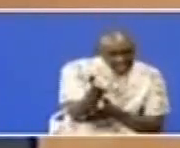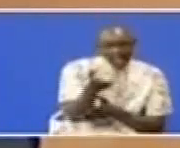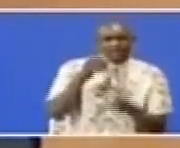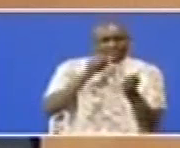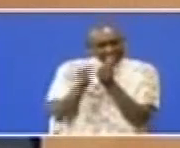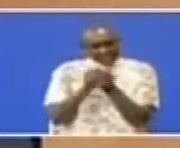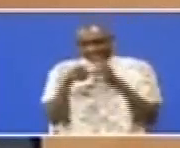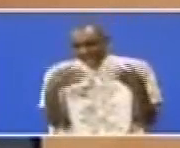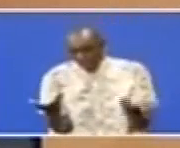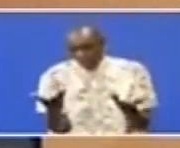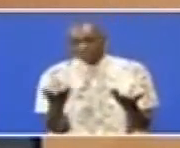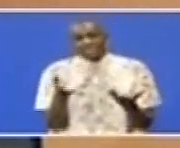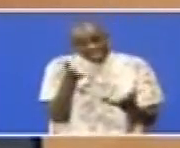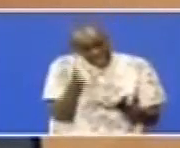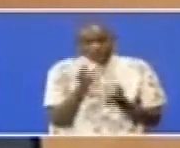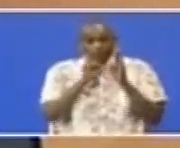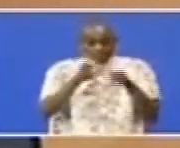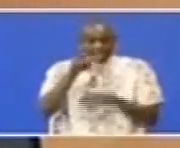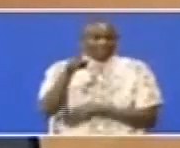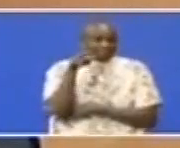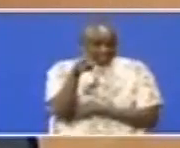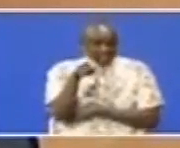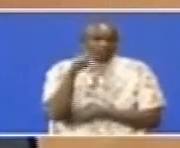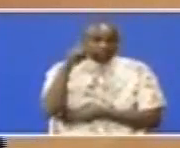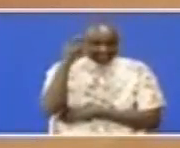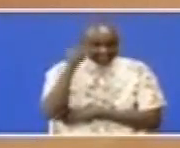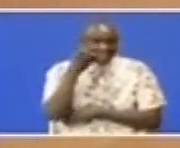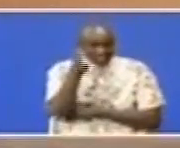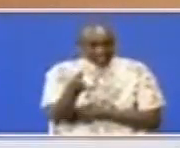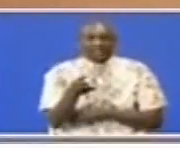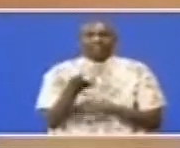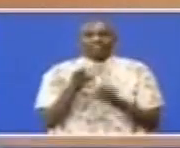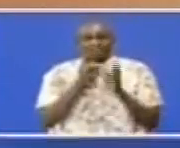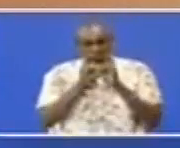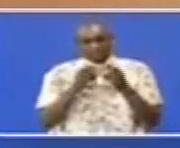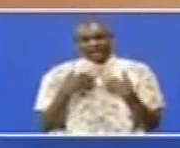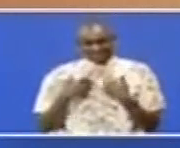wa mahindi. Elvis Kosgei alitembelea eneo hilo na kutuandalia taarifa ifuatayo.